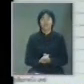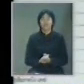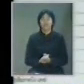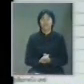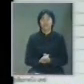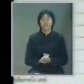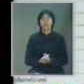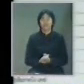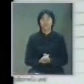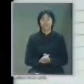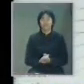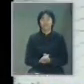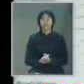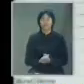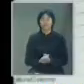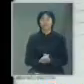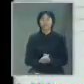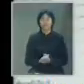แปลกไหม